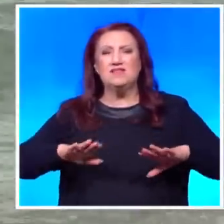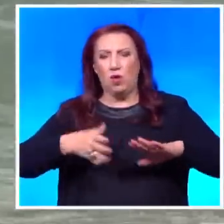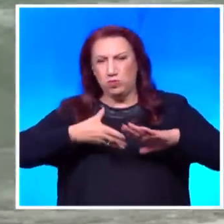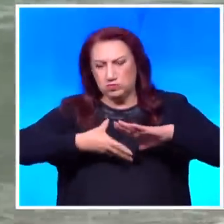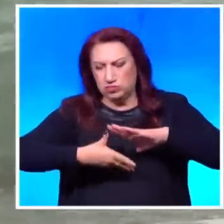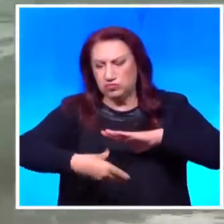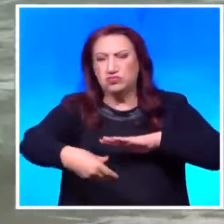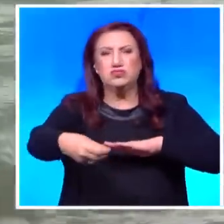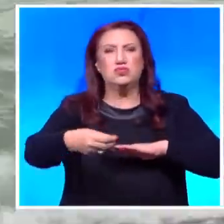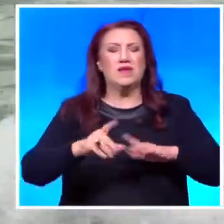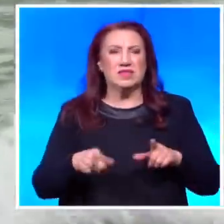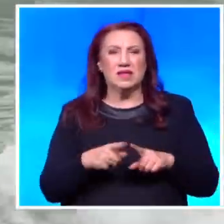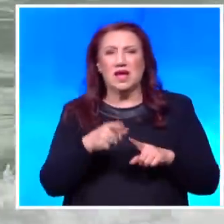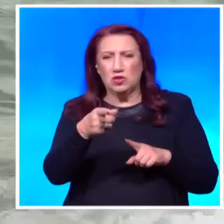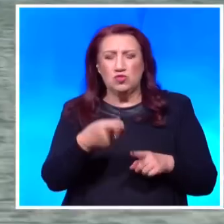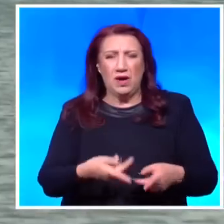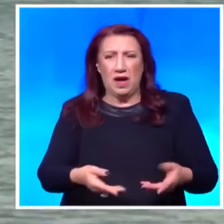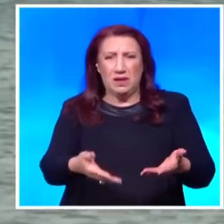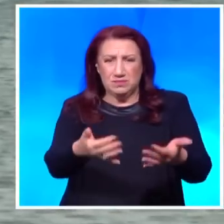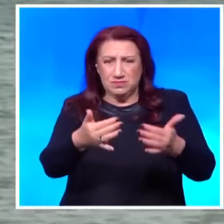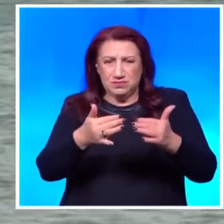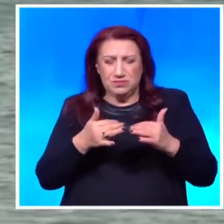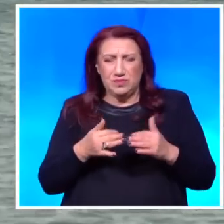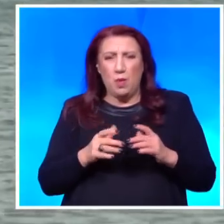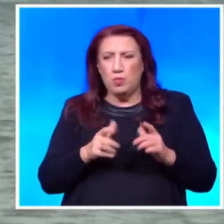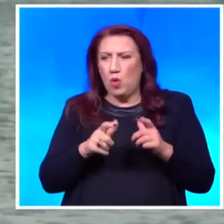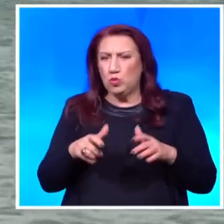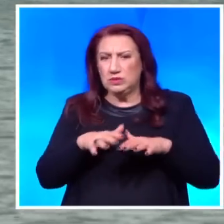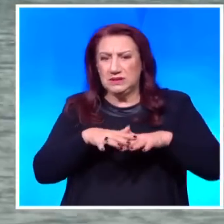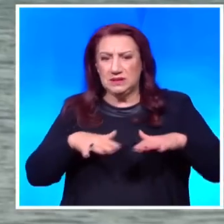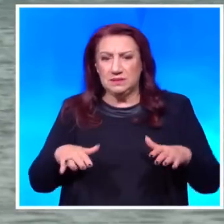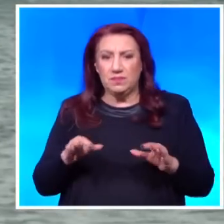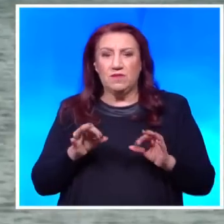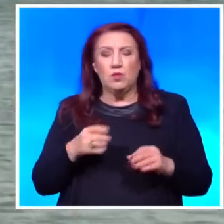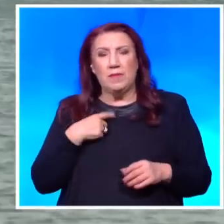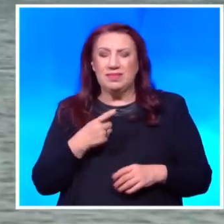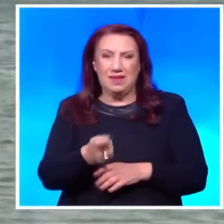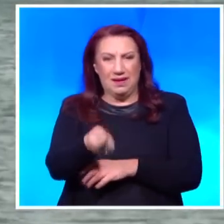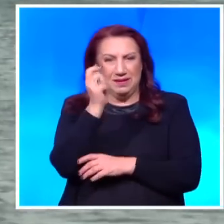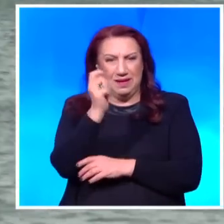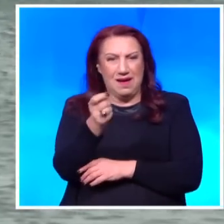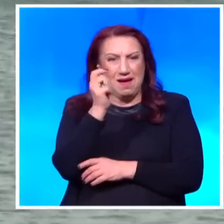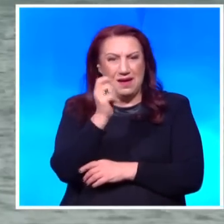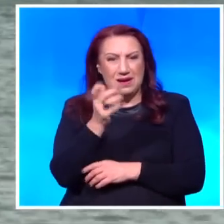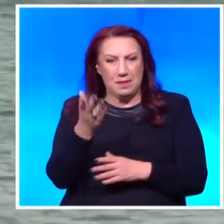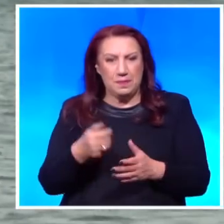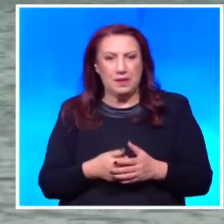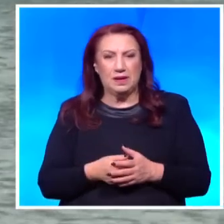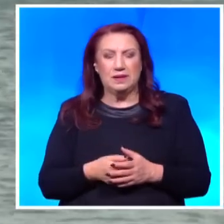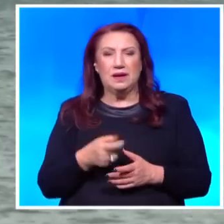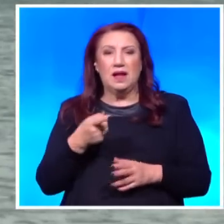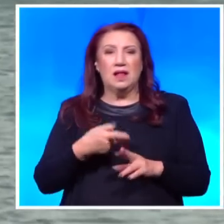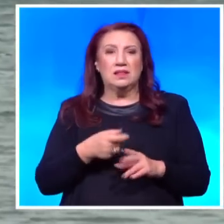отпадъци, алармират в Бургас. Кормораните, които ловят риба, просто те си мислят, като се бъркат за риба, мислят, като на практика